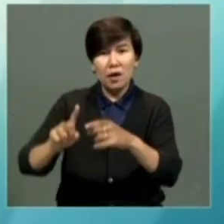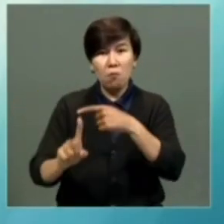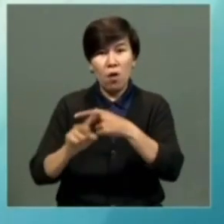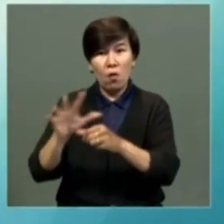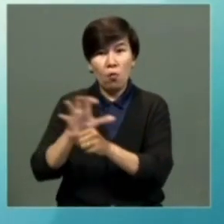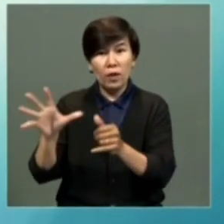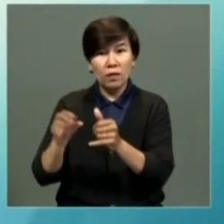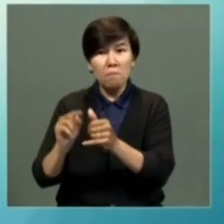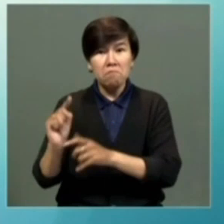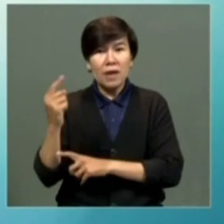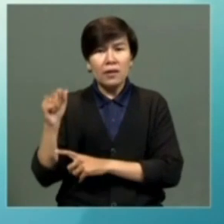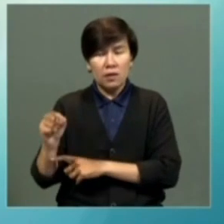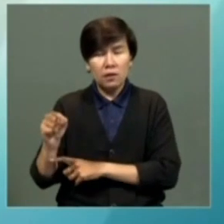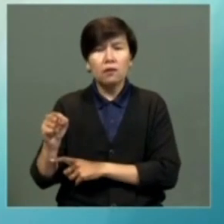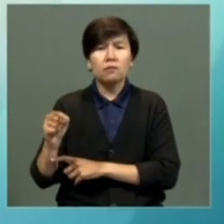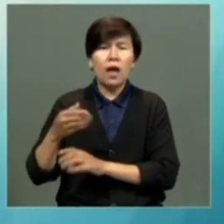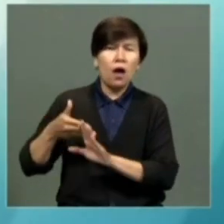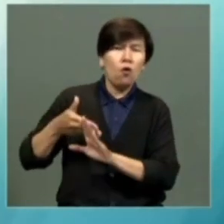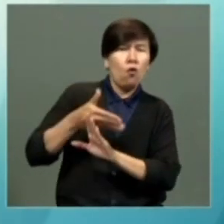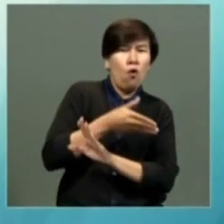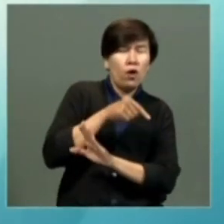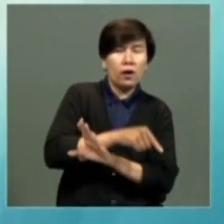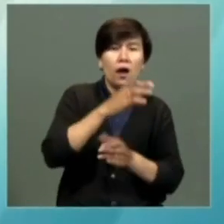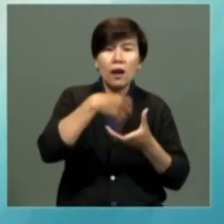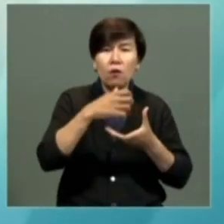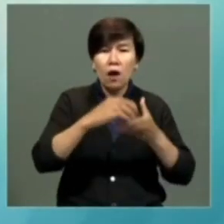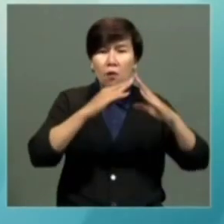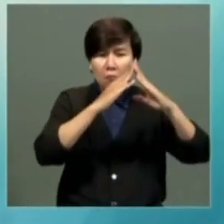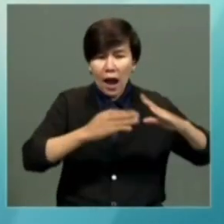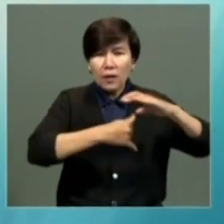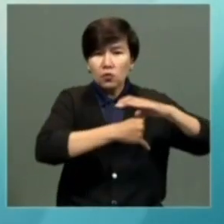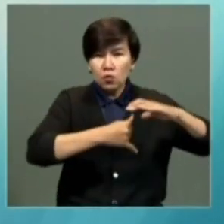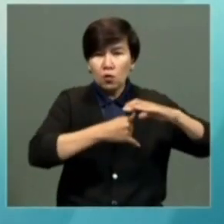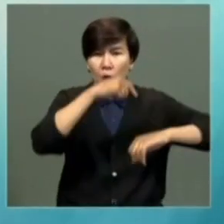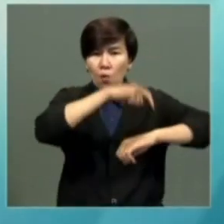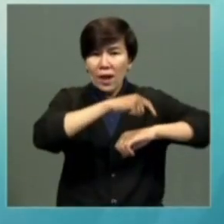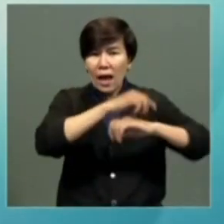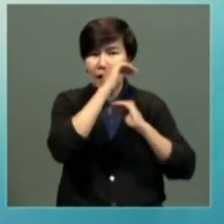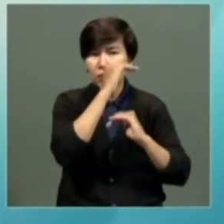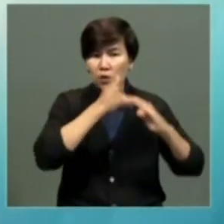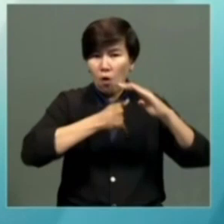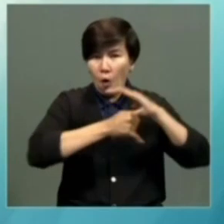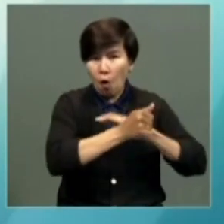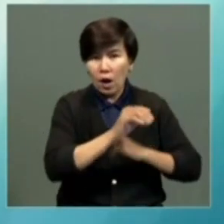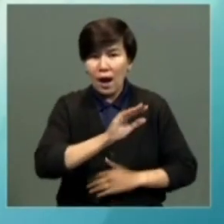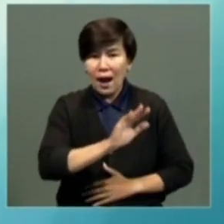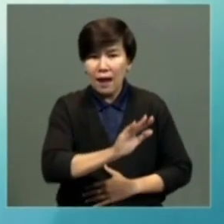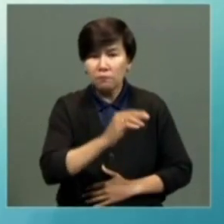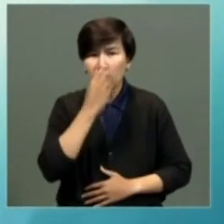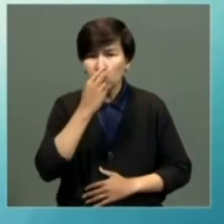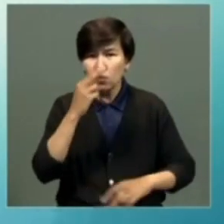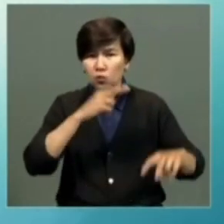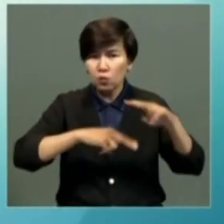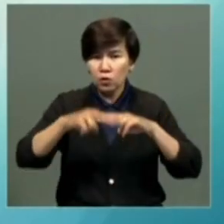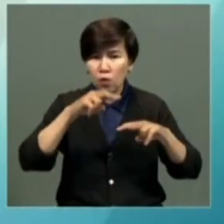นอท่านผู้ชมจำได้ไหมครับตอนที่เรามีเคอร์ฟิวแล้วเราบอกว่ามีการไปตรวจจับก็จะพบว่าคนที่โด